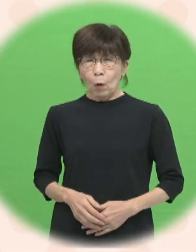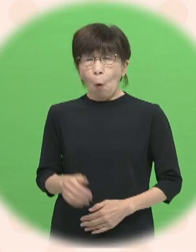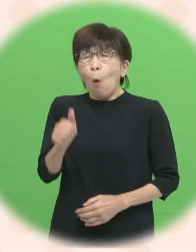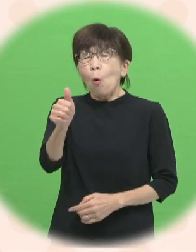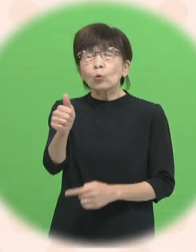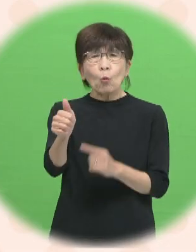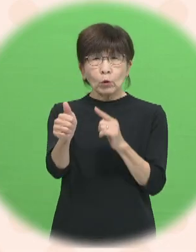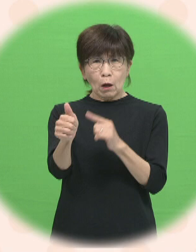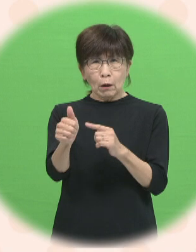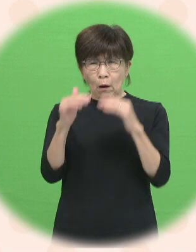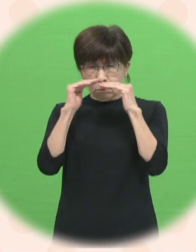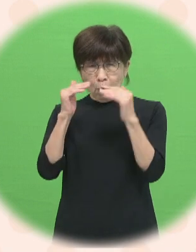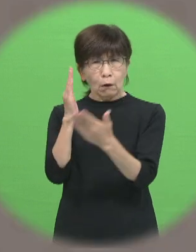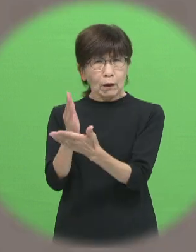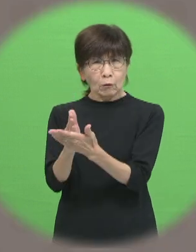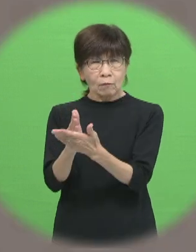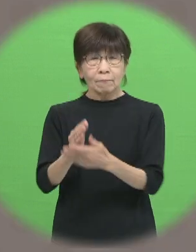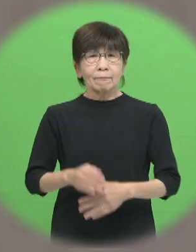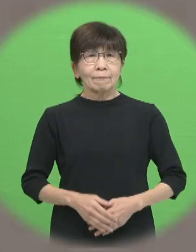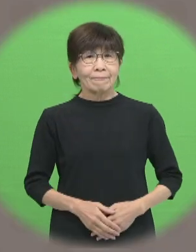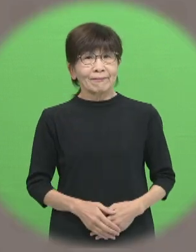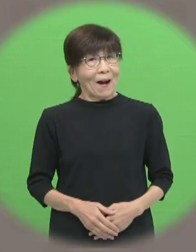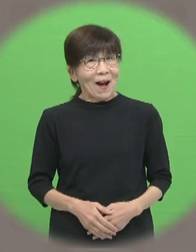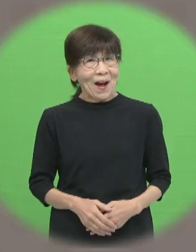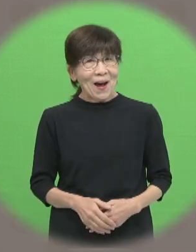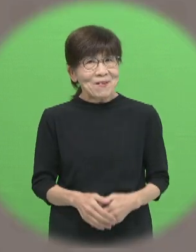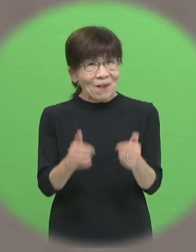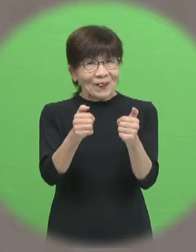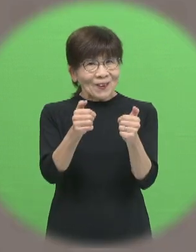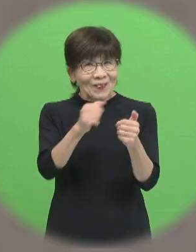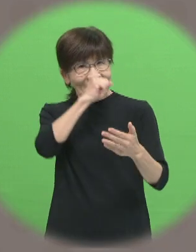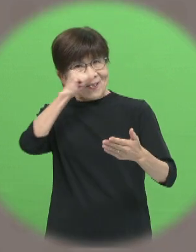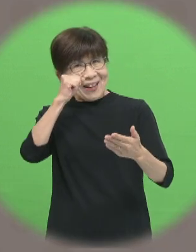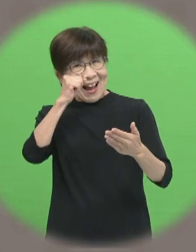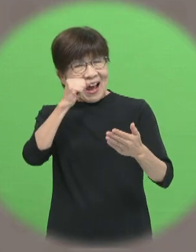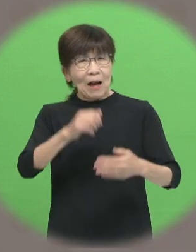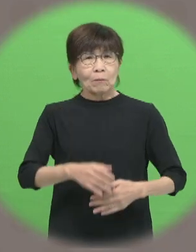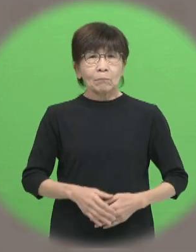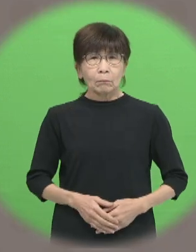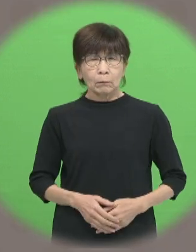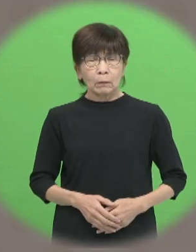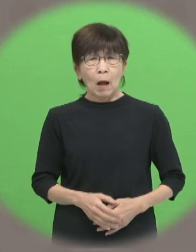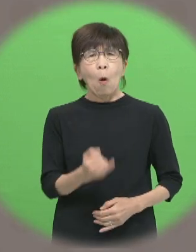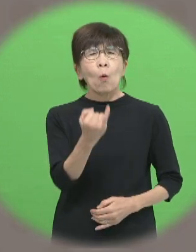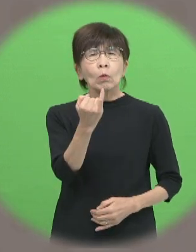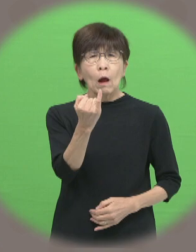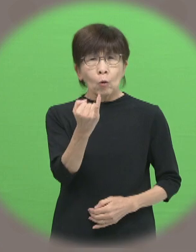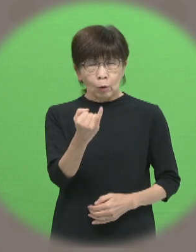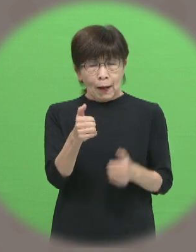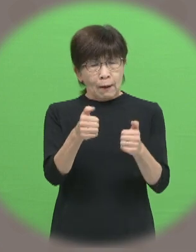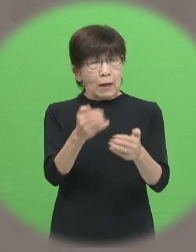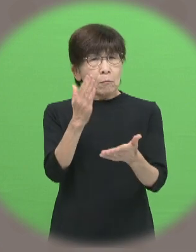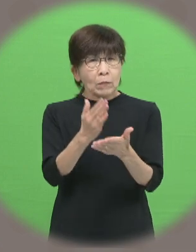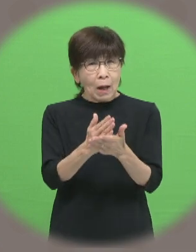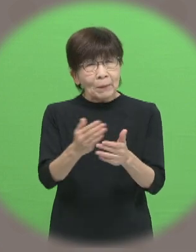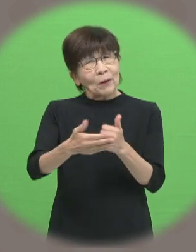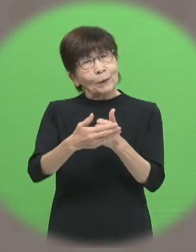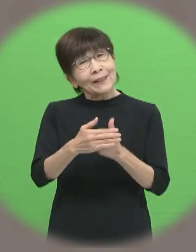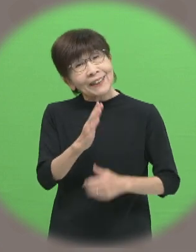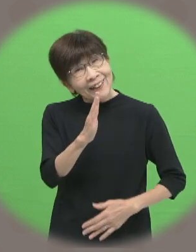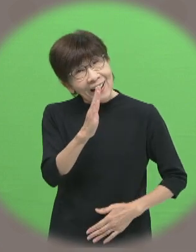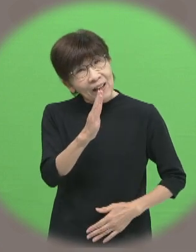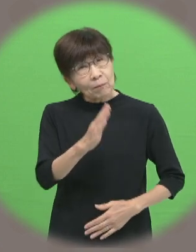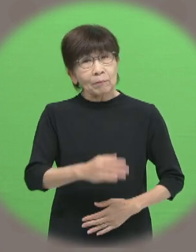男の子なんだから泣かないの。 もう少しでクリアだ。 女の子なんだからゲームしてないでお手伝いし